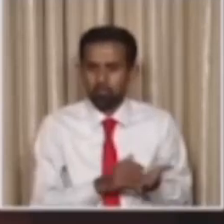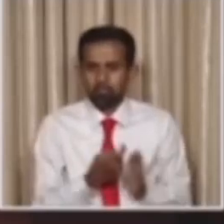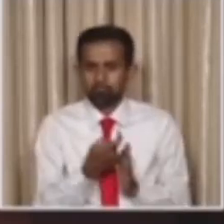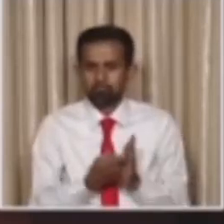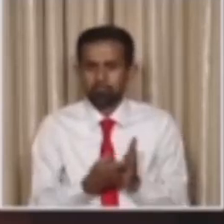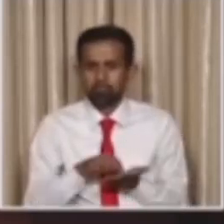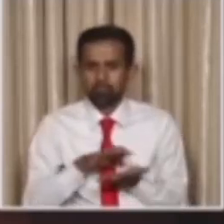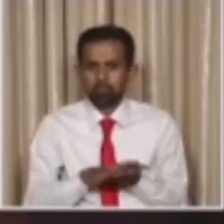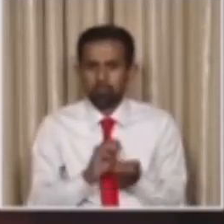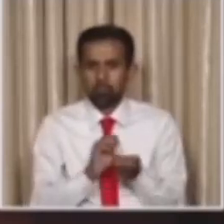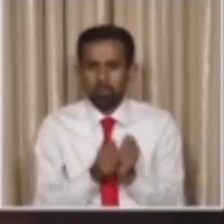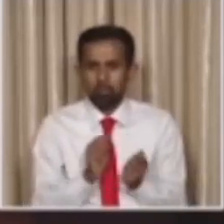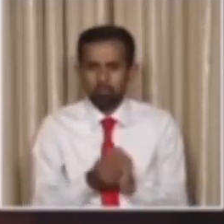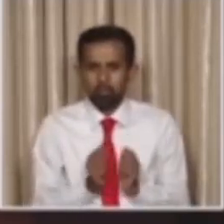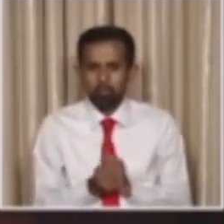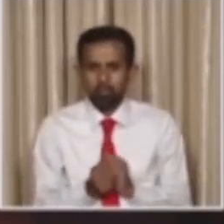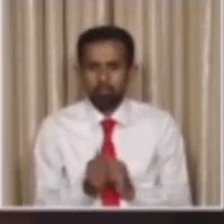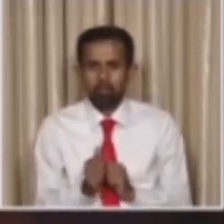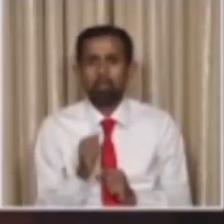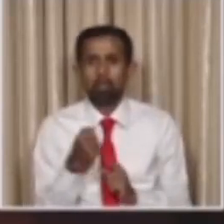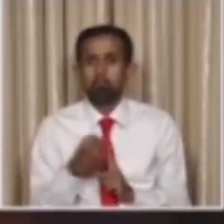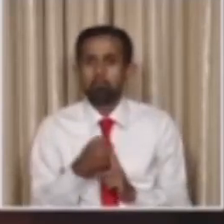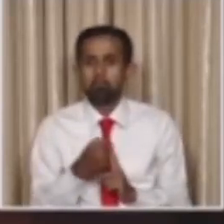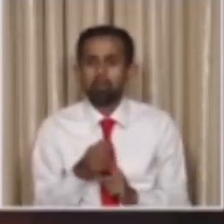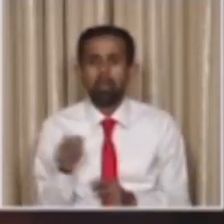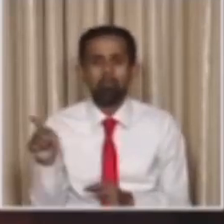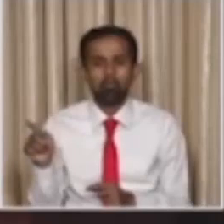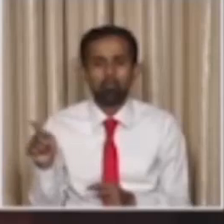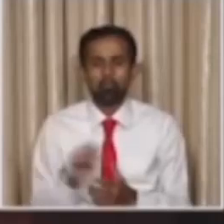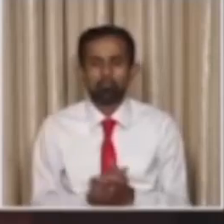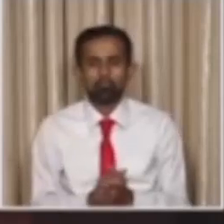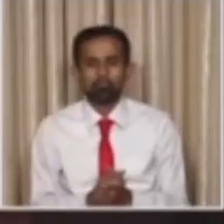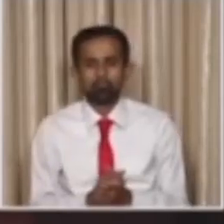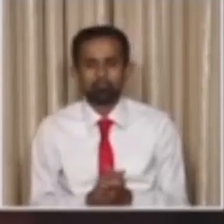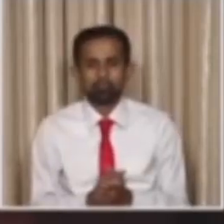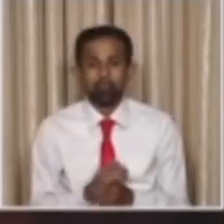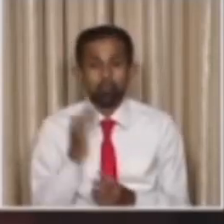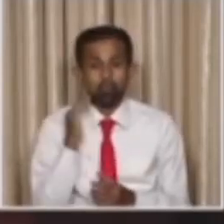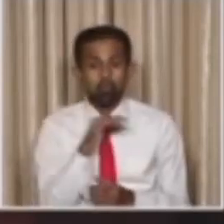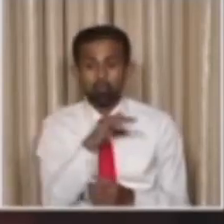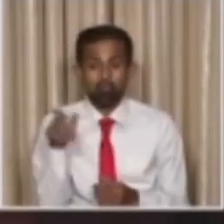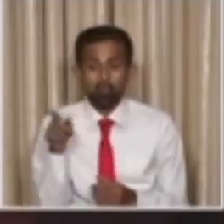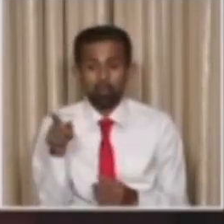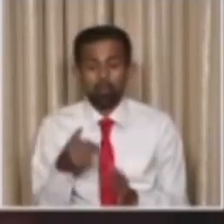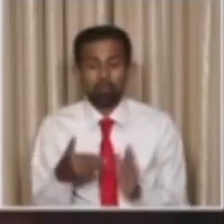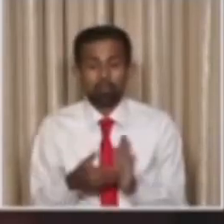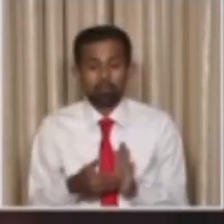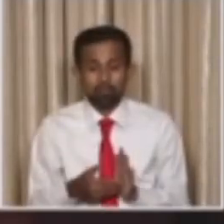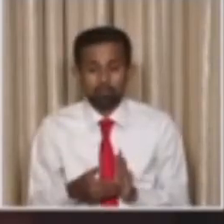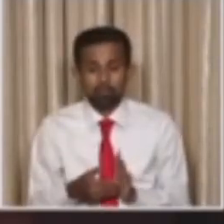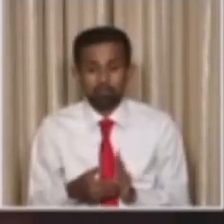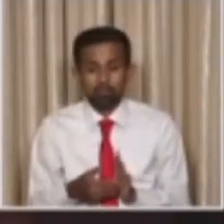ප්‍රතිපත්තිමය තීරණ වෙනස් කරන ලබන්නේ කුමන බලපෑමක් මතද? මේ නිසා ජනතාවට සිදුවන දැඩි පීඩාකාරී